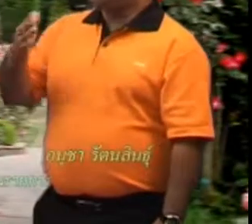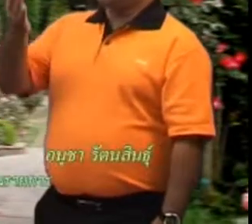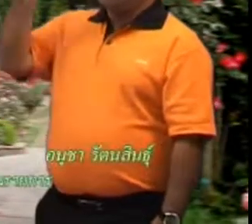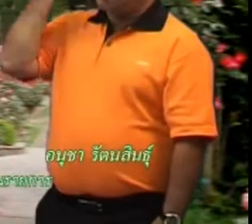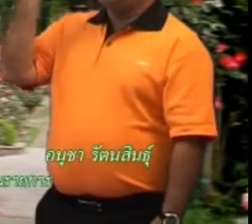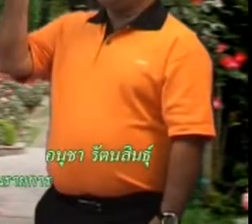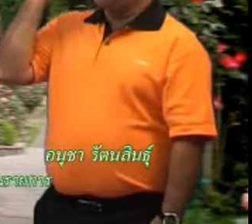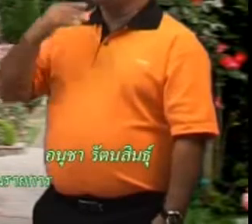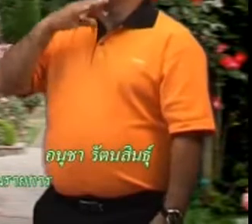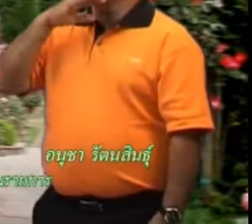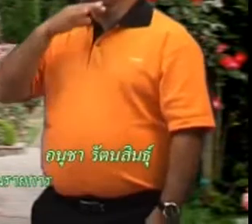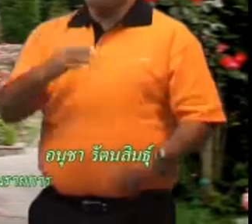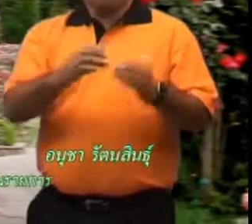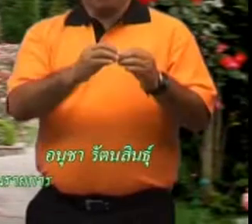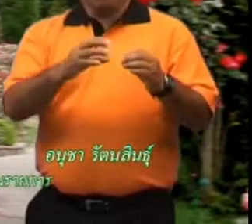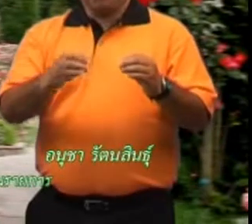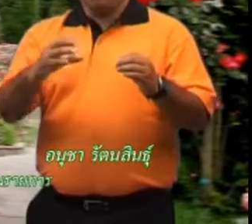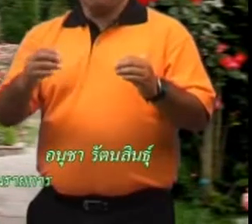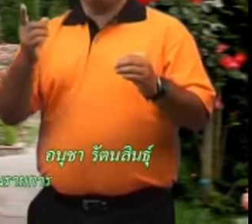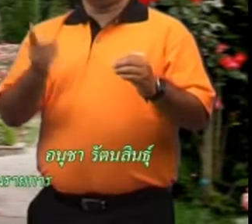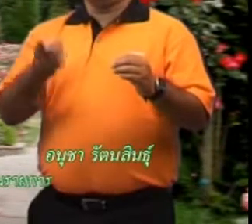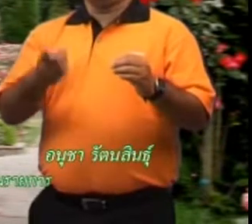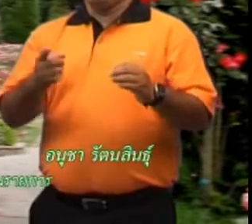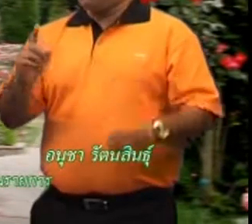นี่คุณผมเคยเห็นแต่ไส้กรอกหมูนะ